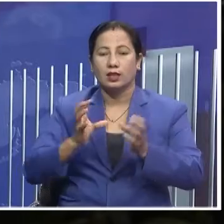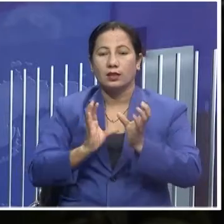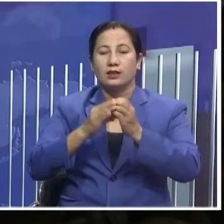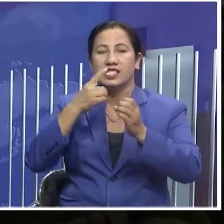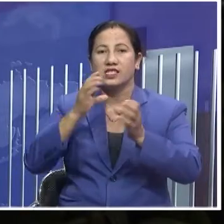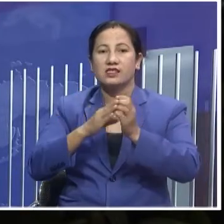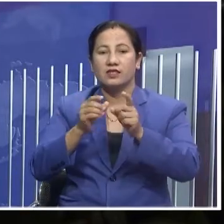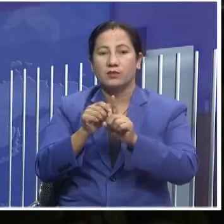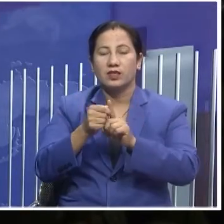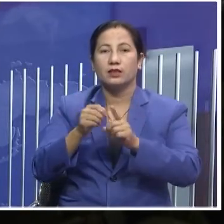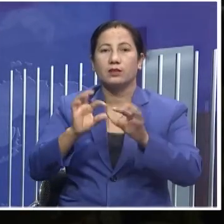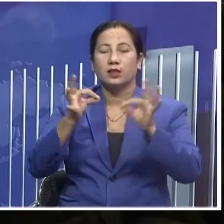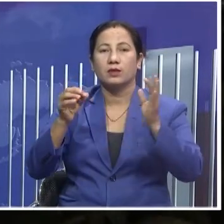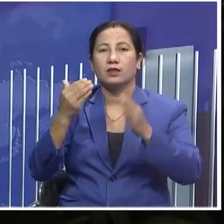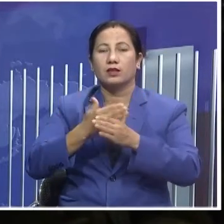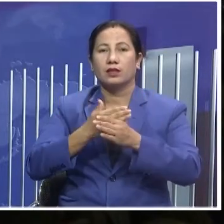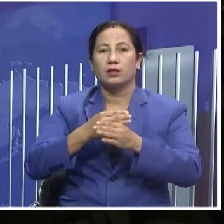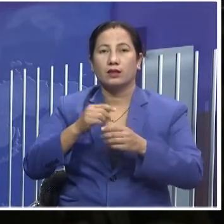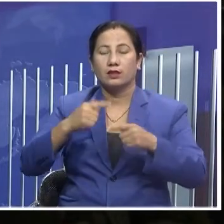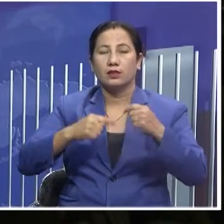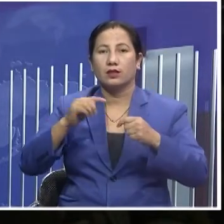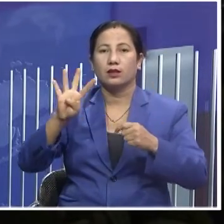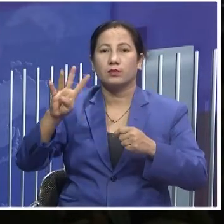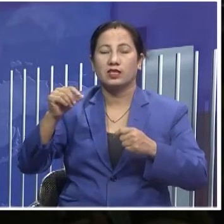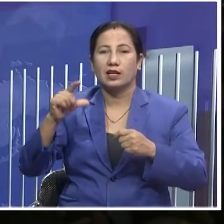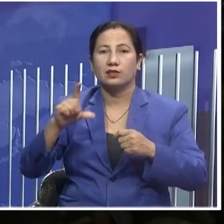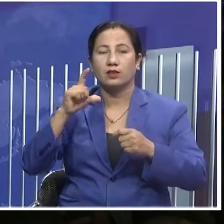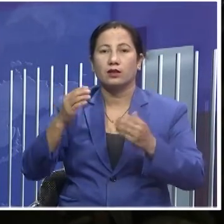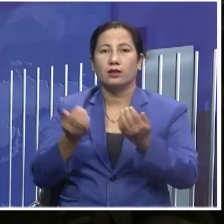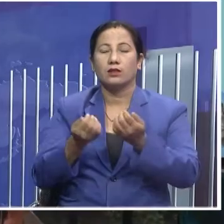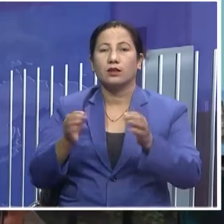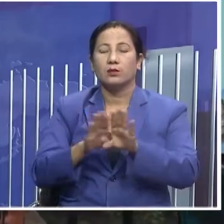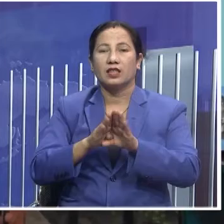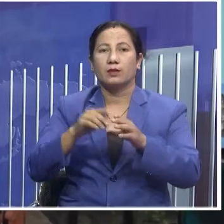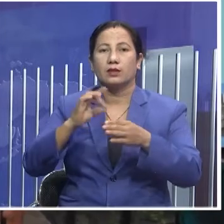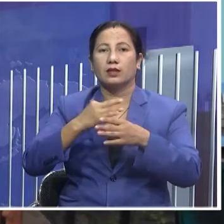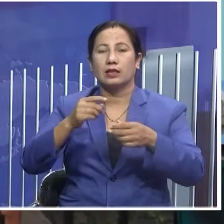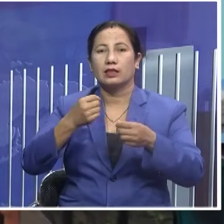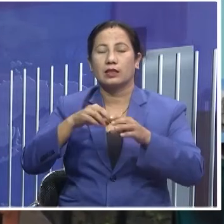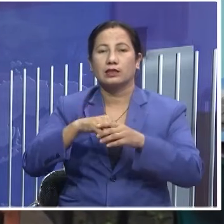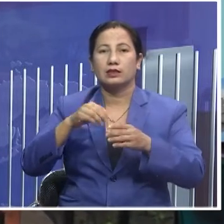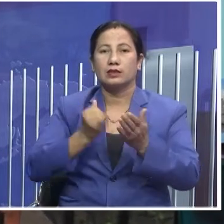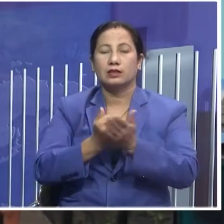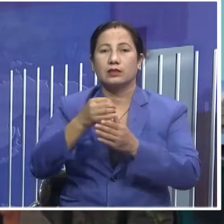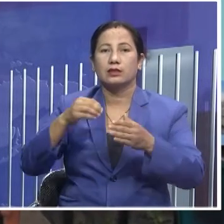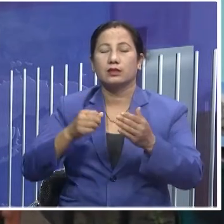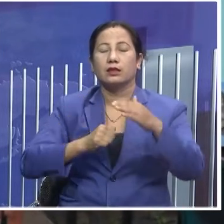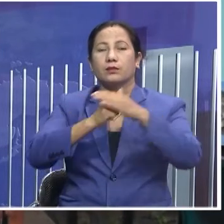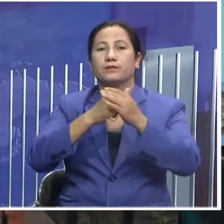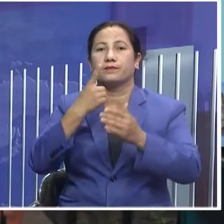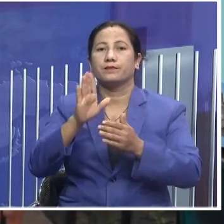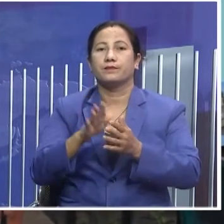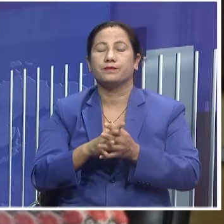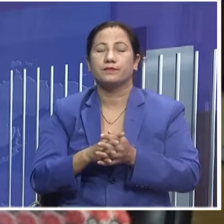सिमी सहितका विभिन्न तरकारी गरी करिब 40 करोड रुपियाँ बराबरको तरकारी निकासी भएको कृषि ज्ञान केन्द्र डडेलधुराका प्रमुख रामचन्द्र